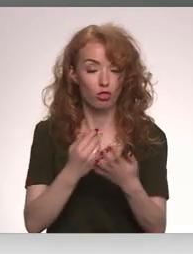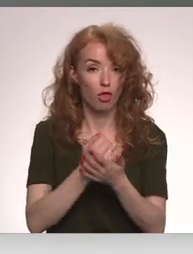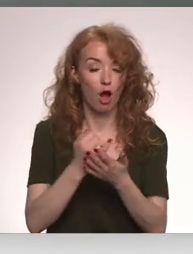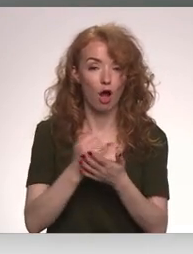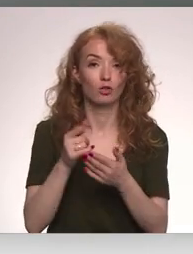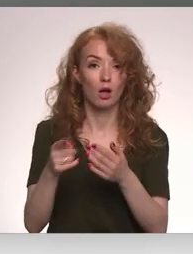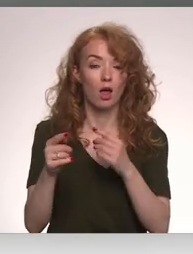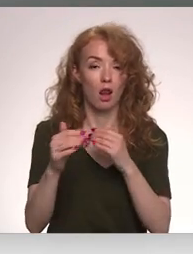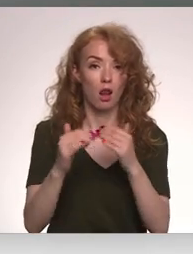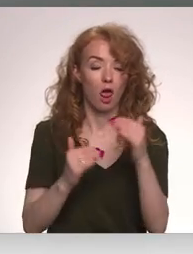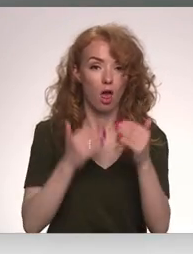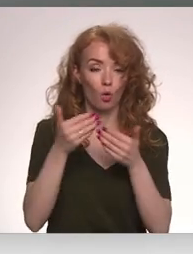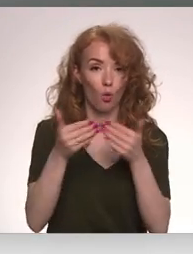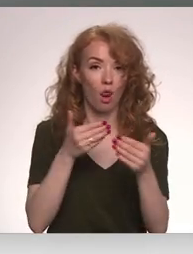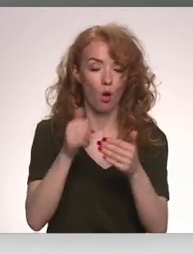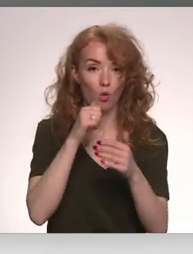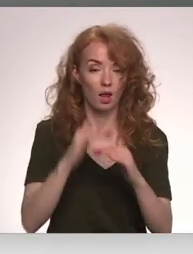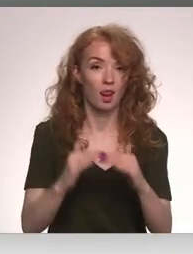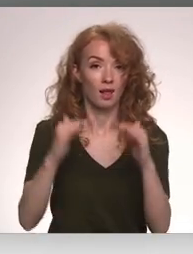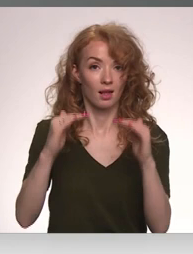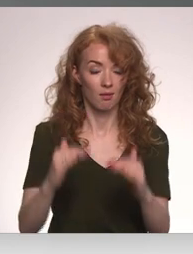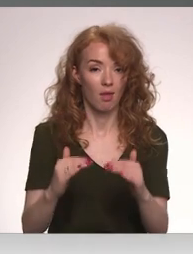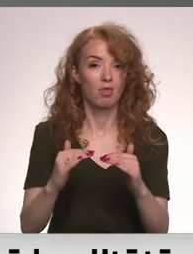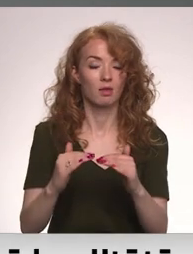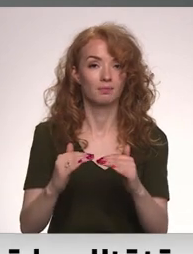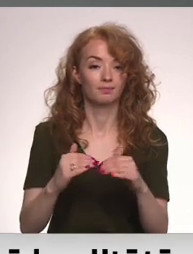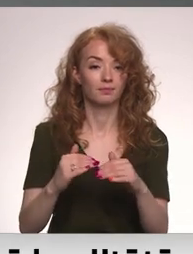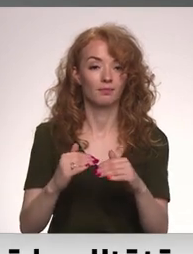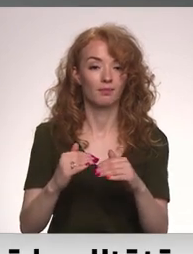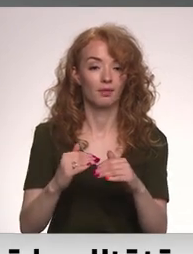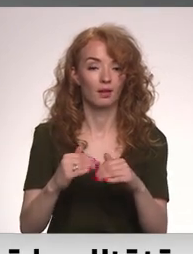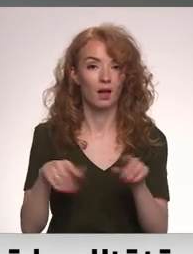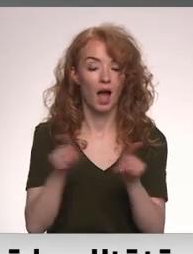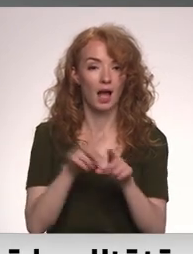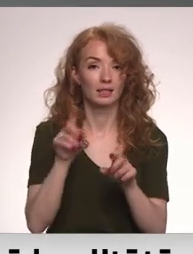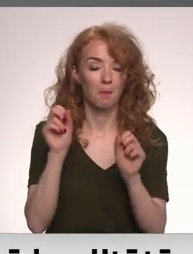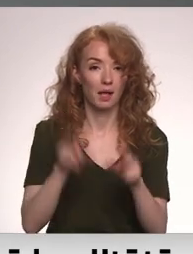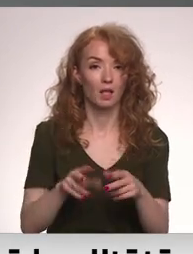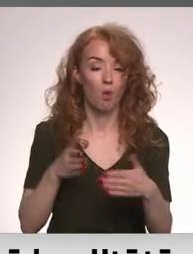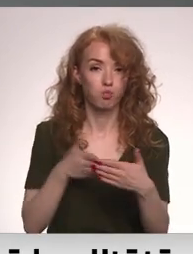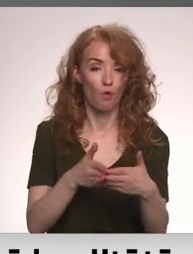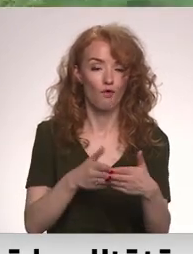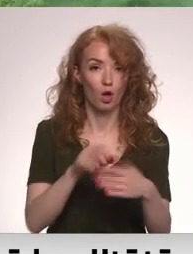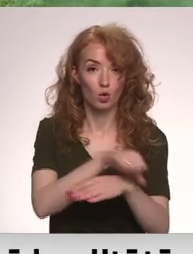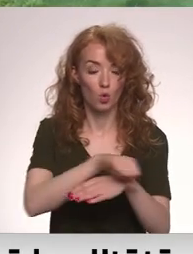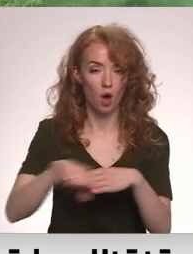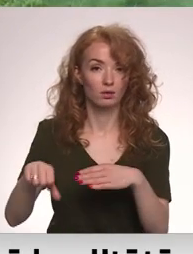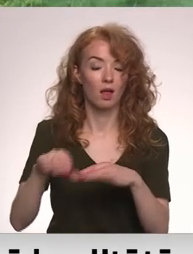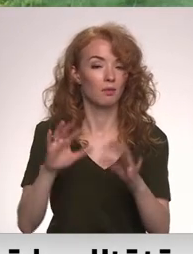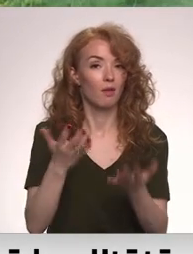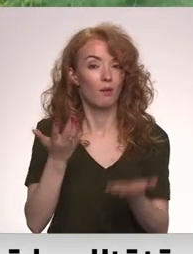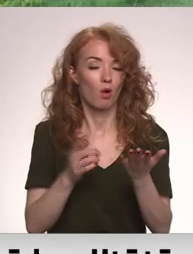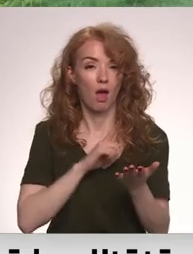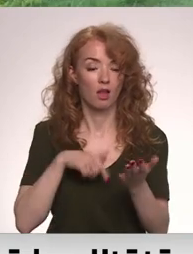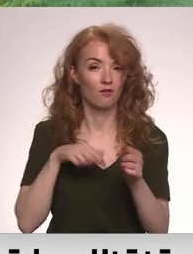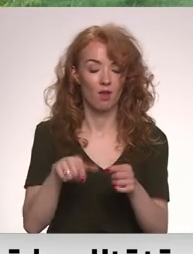maina regulē ūdens līmeņus grunts ūdeņiem, ir buferi joslas, kas arī varētu būt gan bieži dzirdēts, bet varbūt